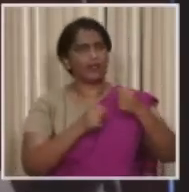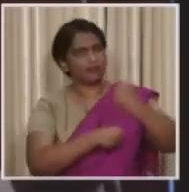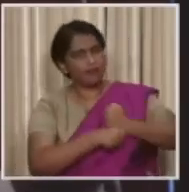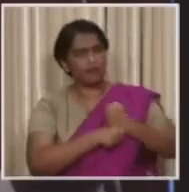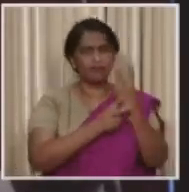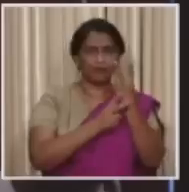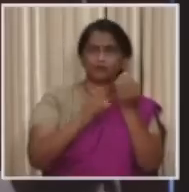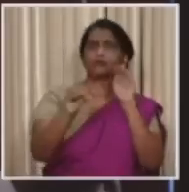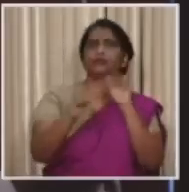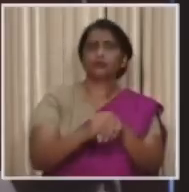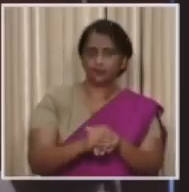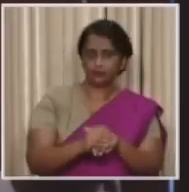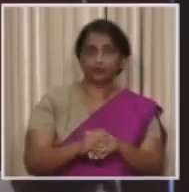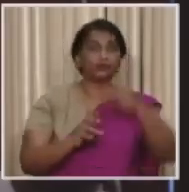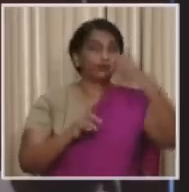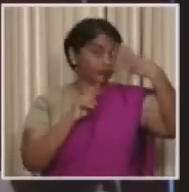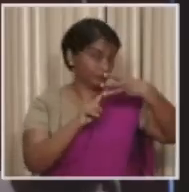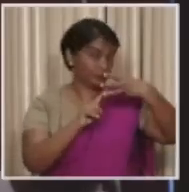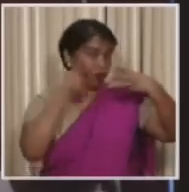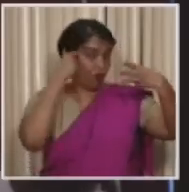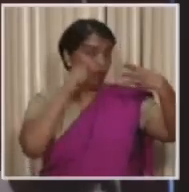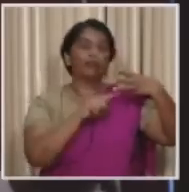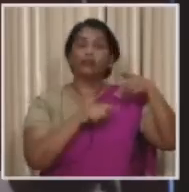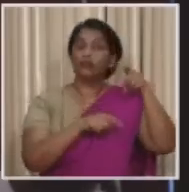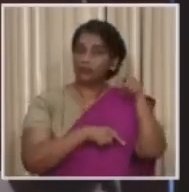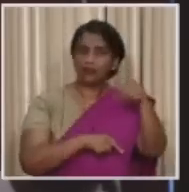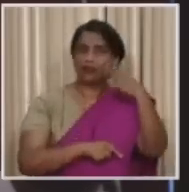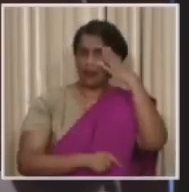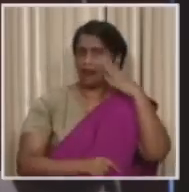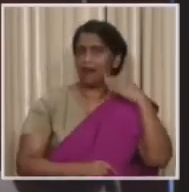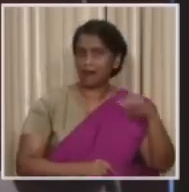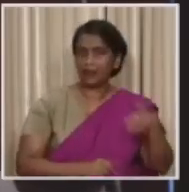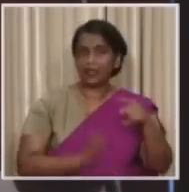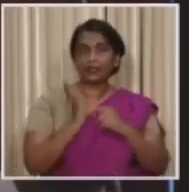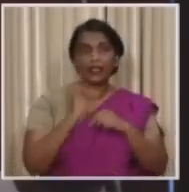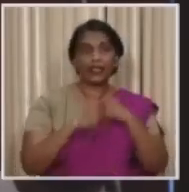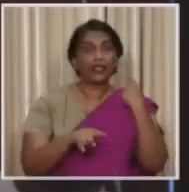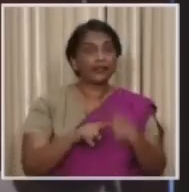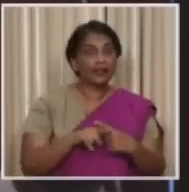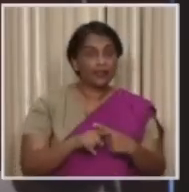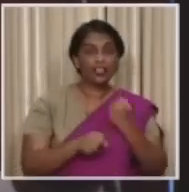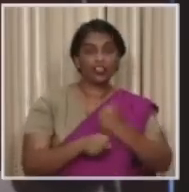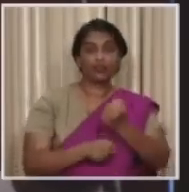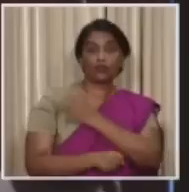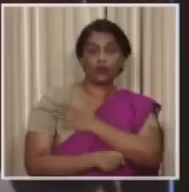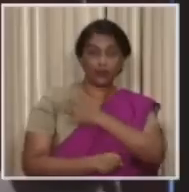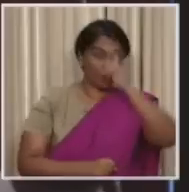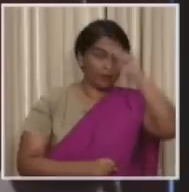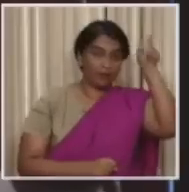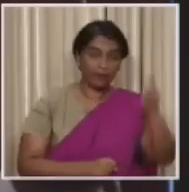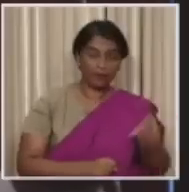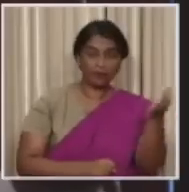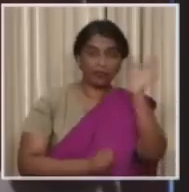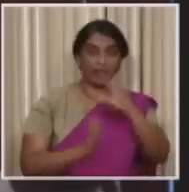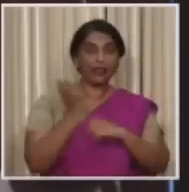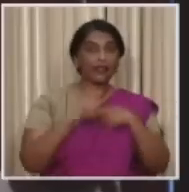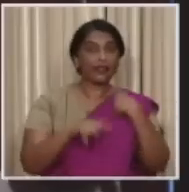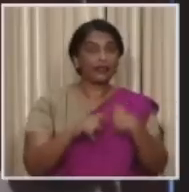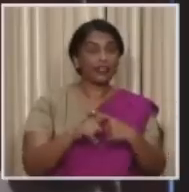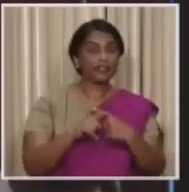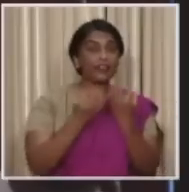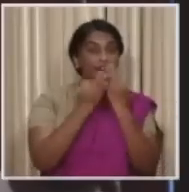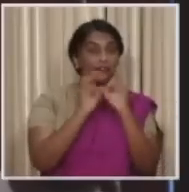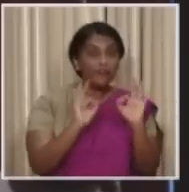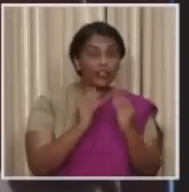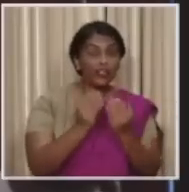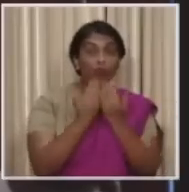ඒ ආණ්ඩු ඉදිරිය තුන්වෙනි කාරණාව තමයි එතුමාට අමතක වෙලා තියෙනවා මේ බදු ගෝඨාභය රාජපක්ෂ මහත්මයා ආපු ගමන් බදු අඩු කරන්න උපදෙස් දුන්නු